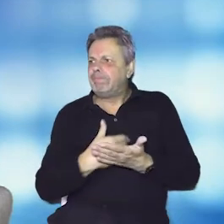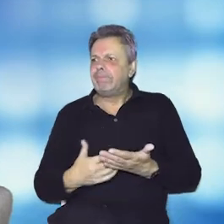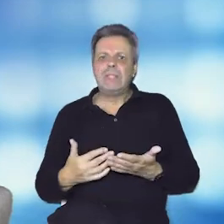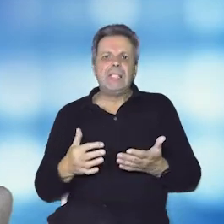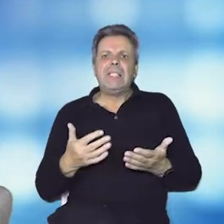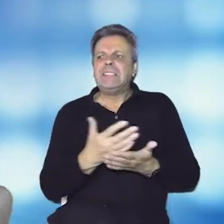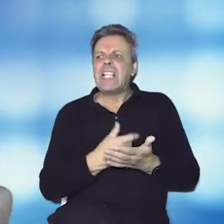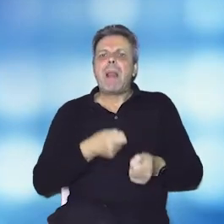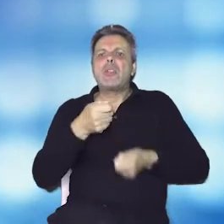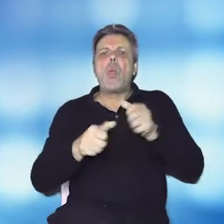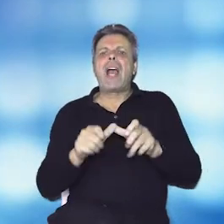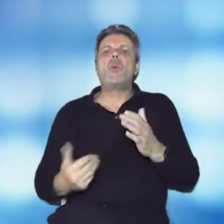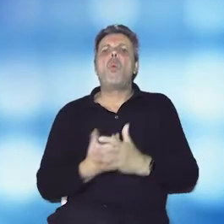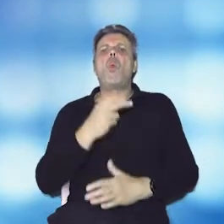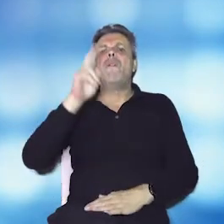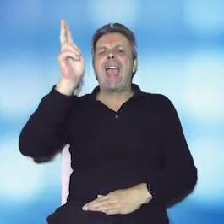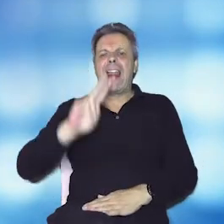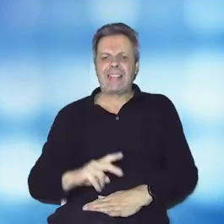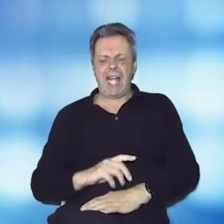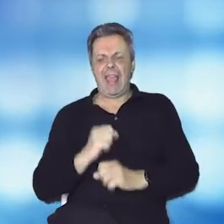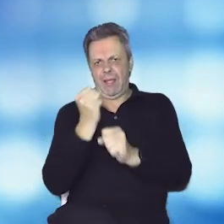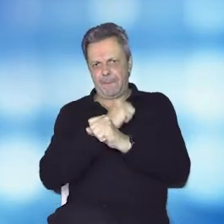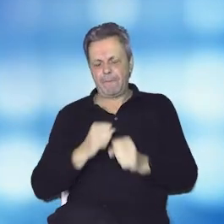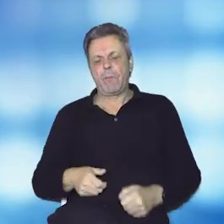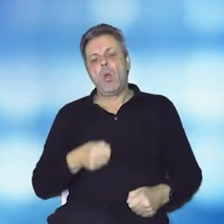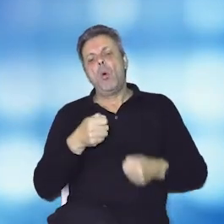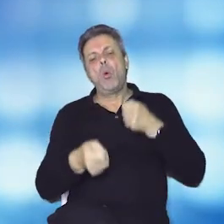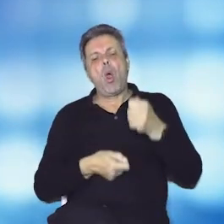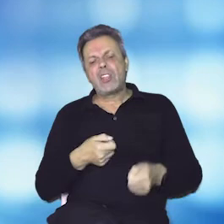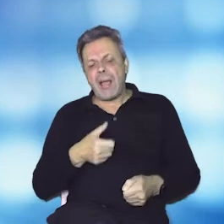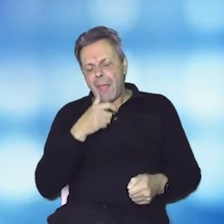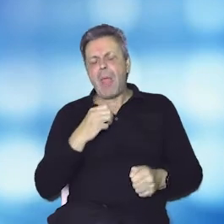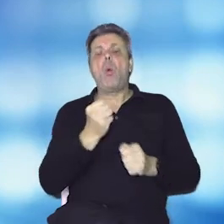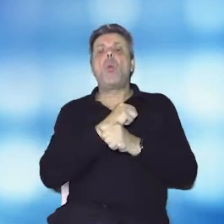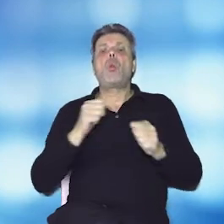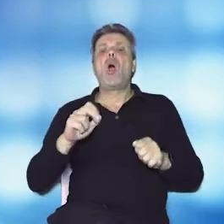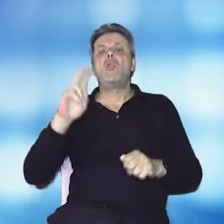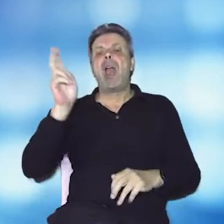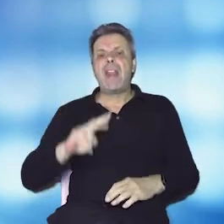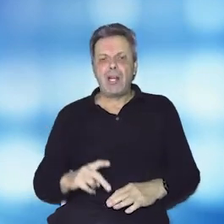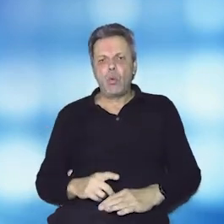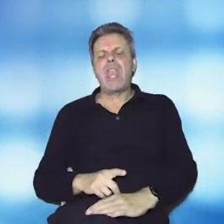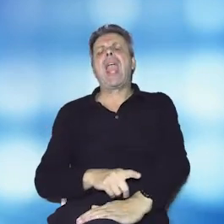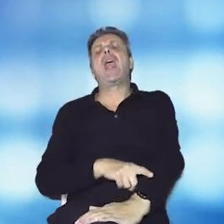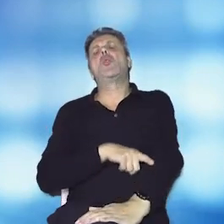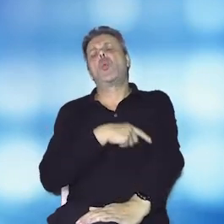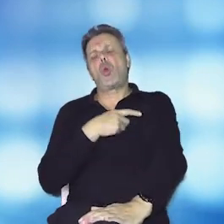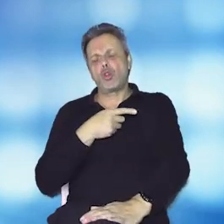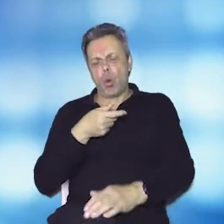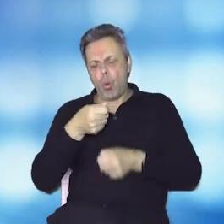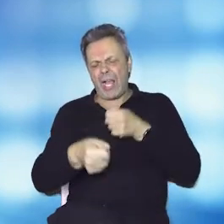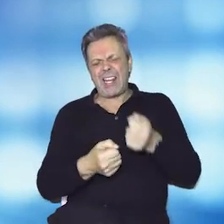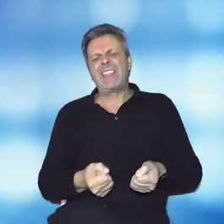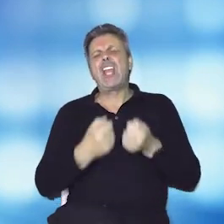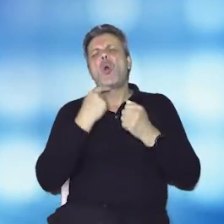nuklearne elektrane? Pa, ulaganje u nuklearnu energiju je dugoročno ulaganje i teško je to